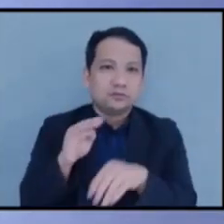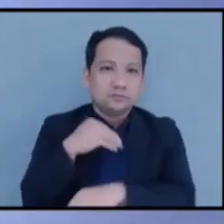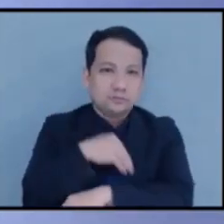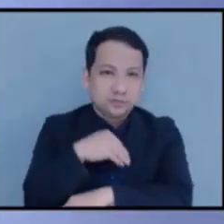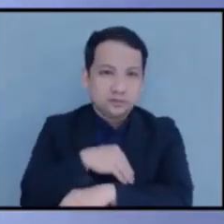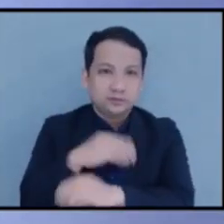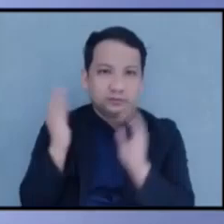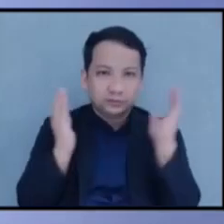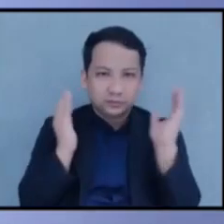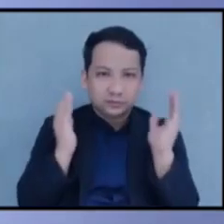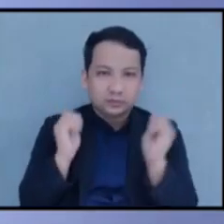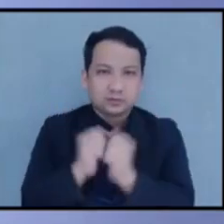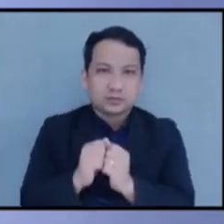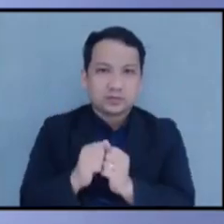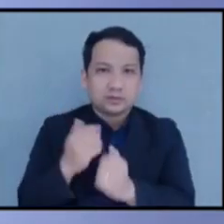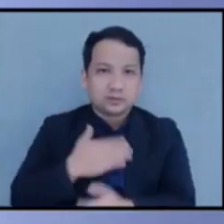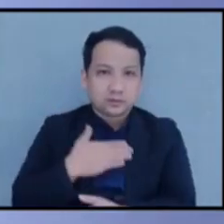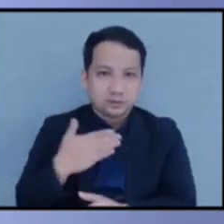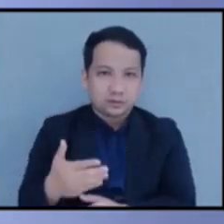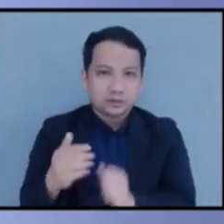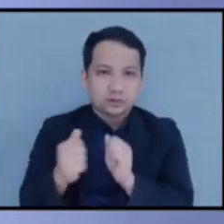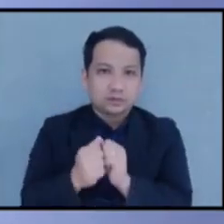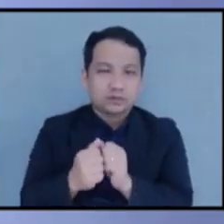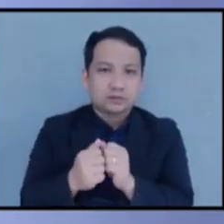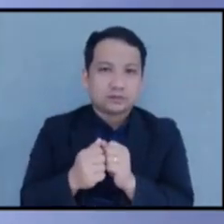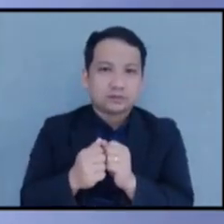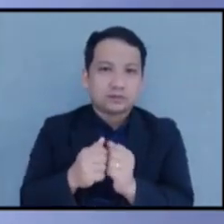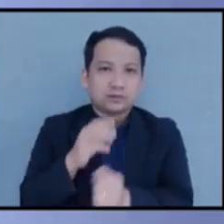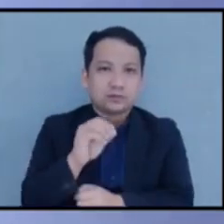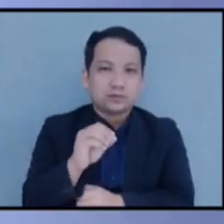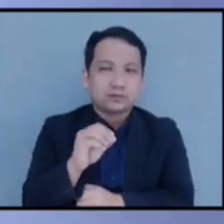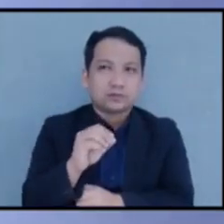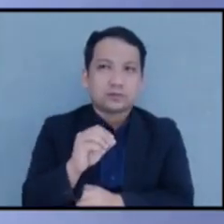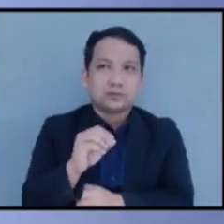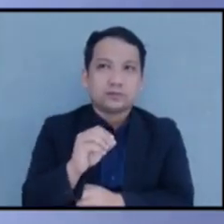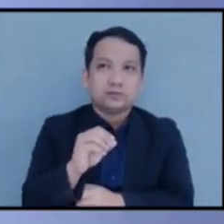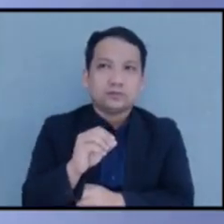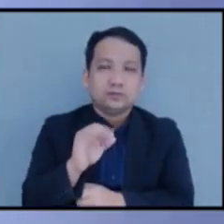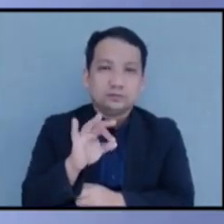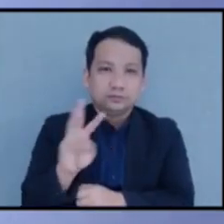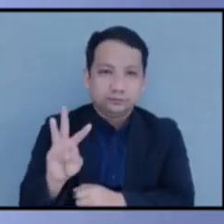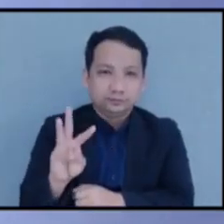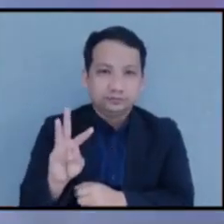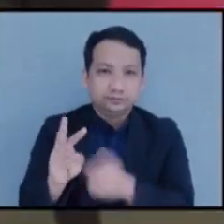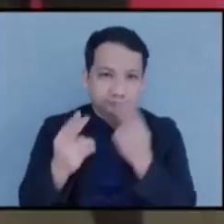na dedicated para sa overseas Filipino workers. Panoorin natin to.